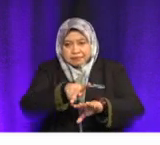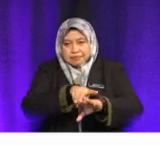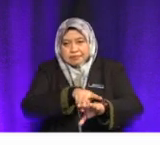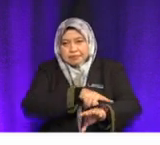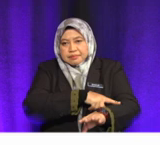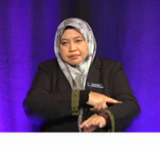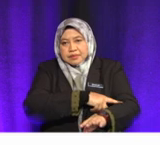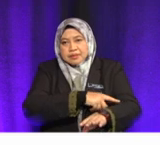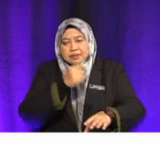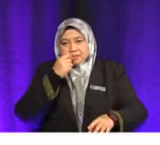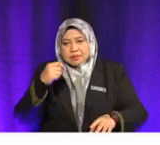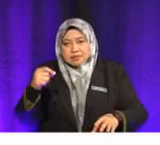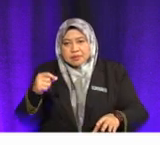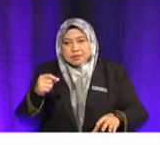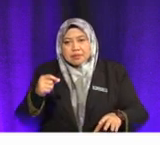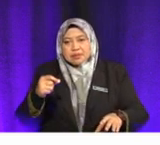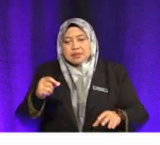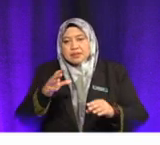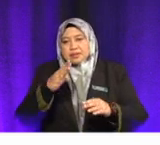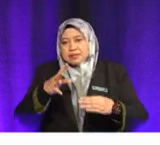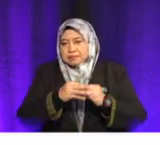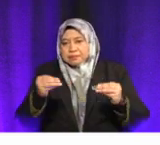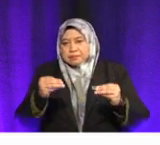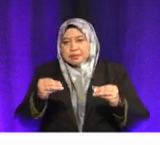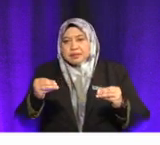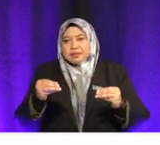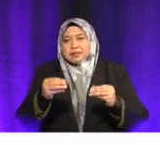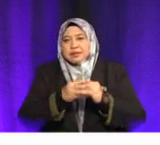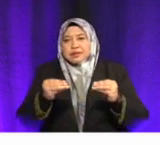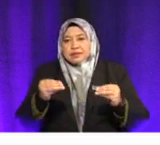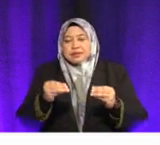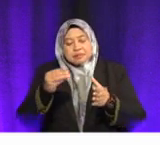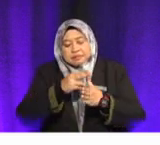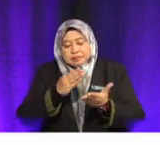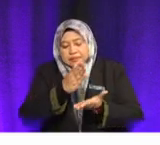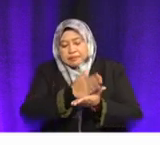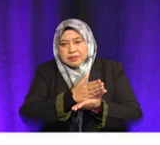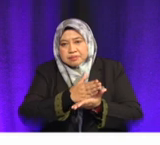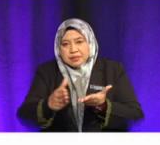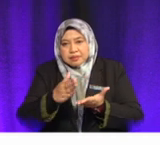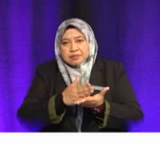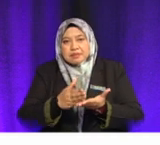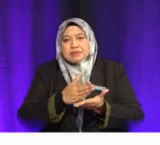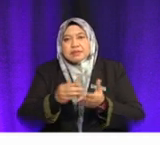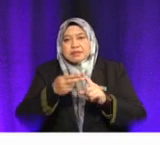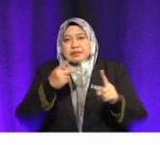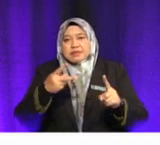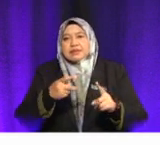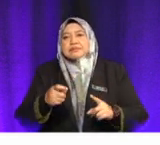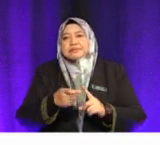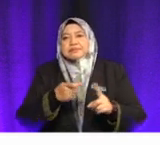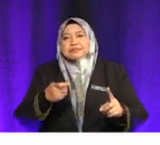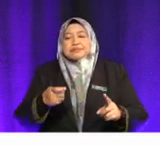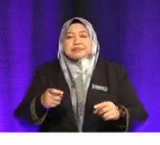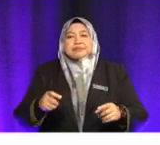pensil tuh sehingga melebihi separuh daripada garis tersebut Oke coba kita tidak membina satu lengkung Oke